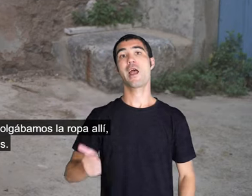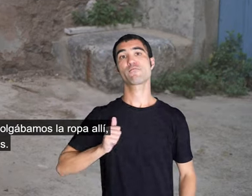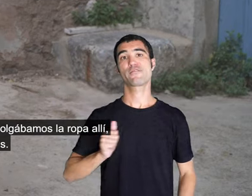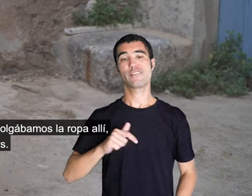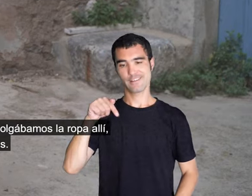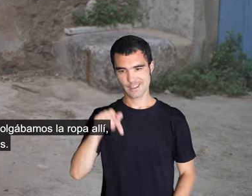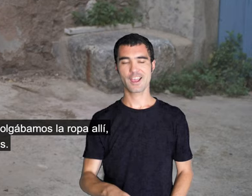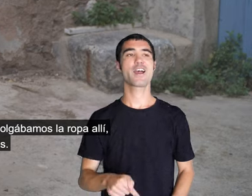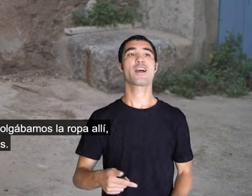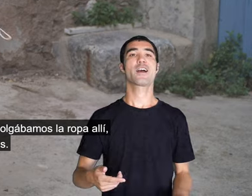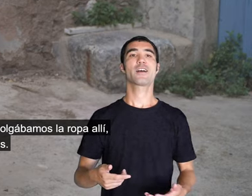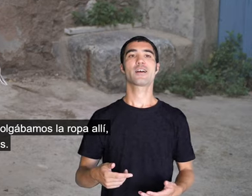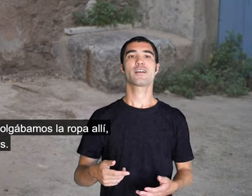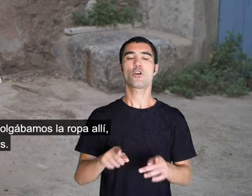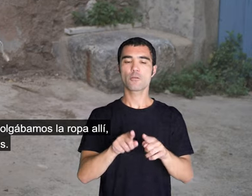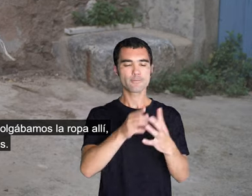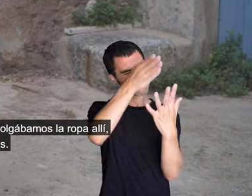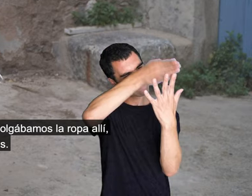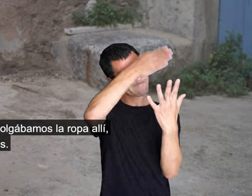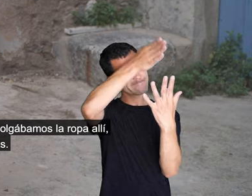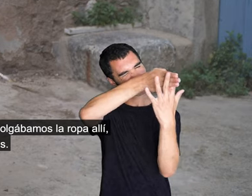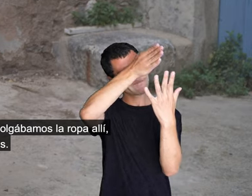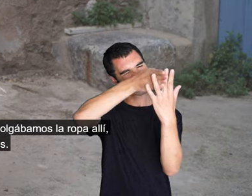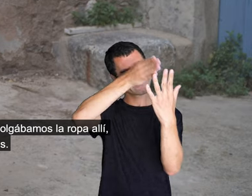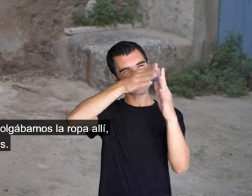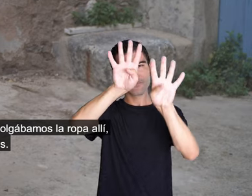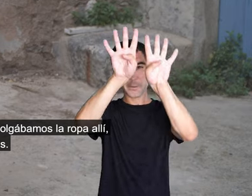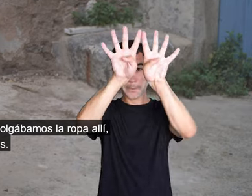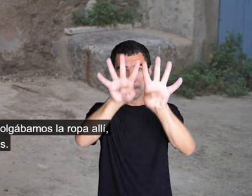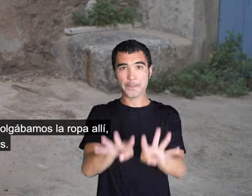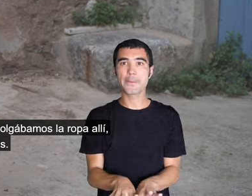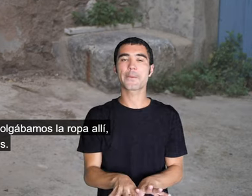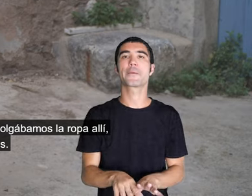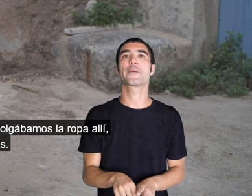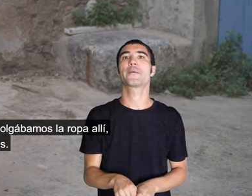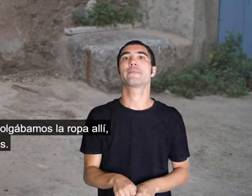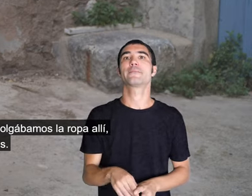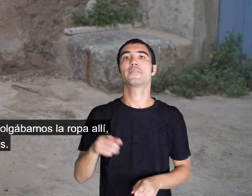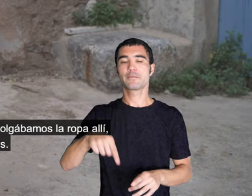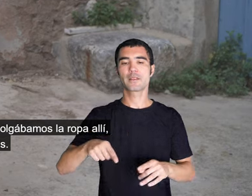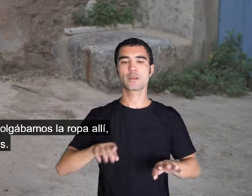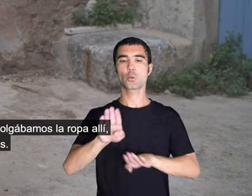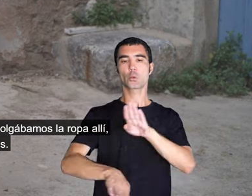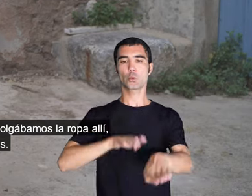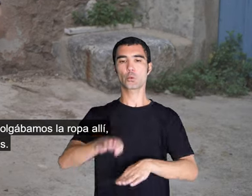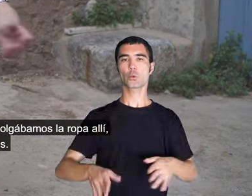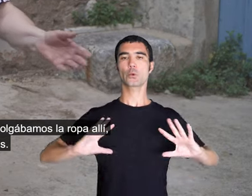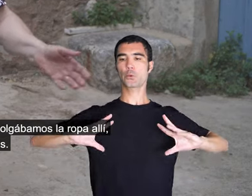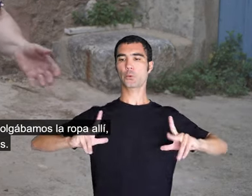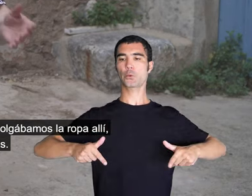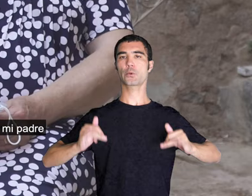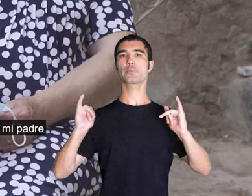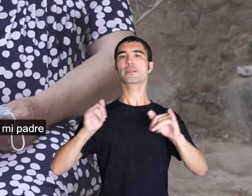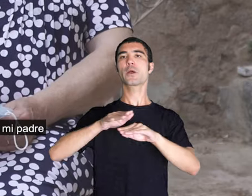teníem betes, 3 betes d'aquestes, i teníem un parell de velomars,